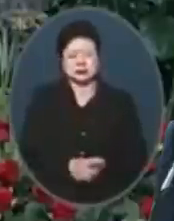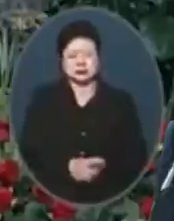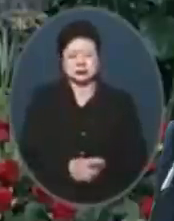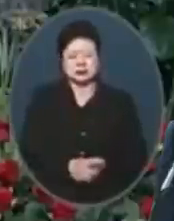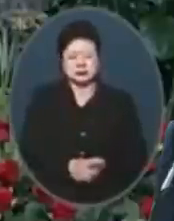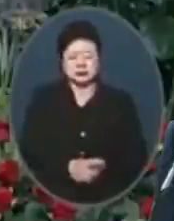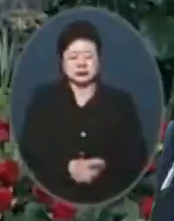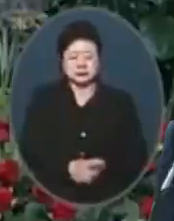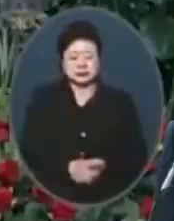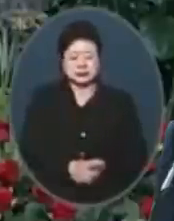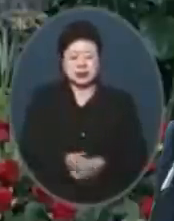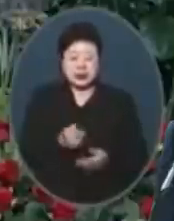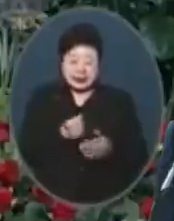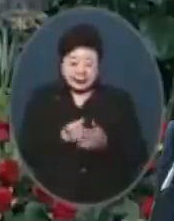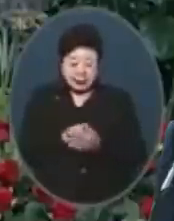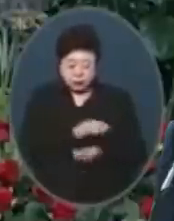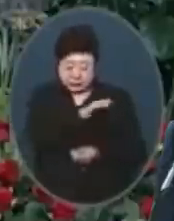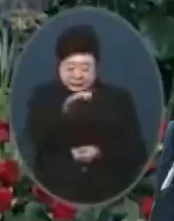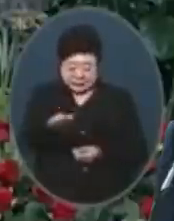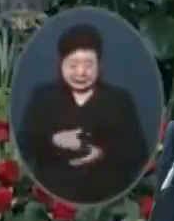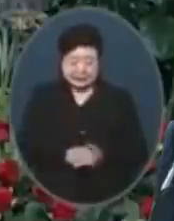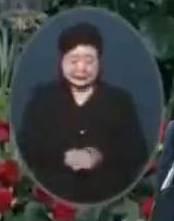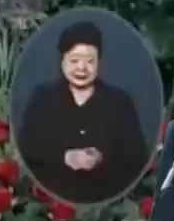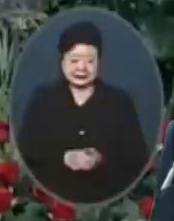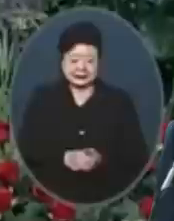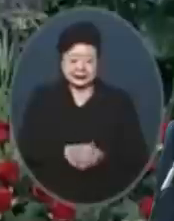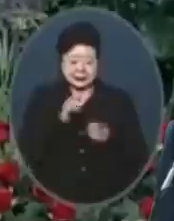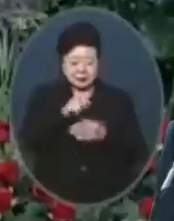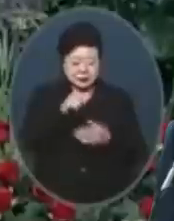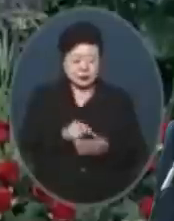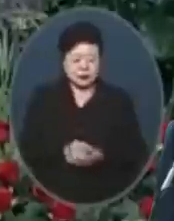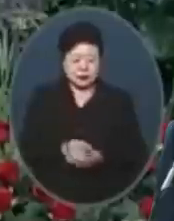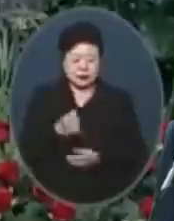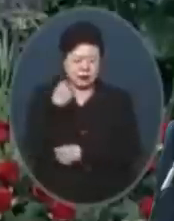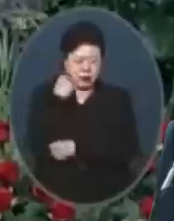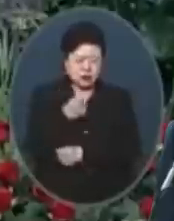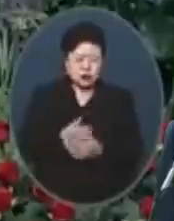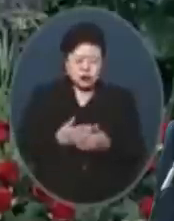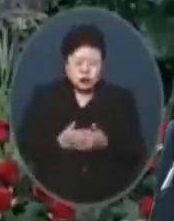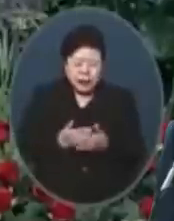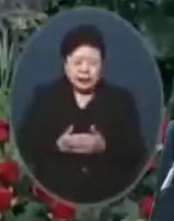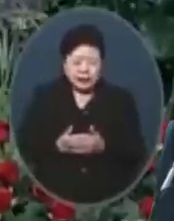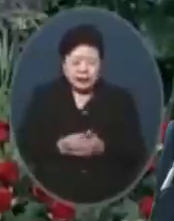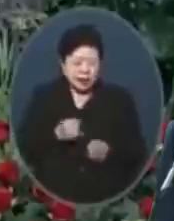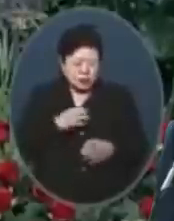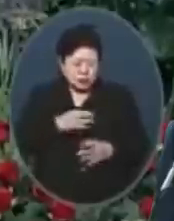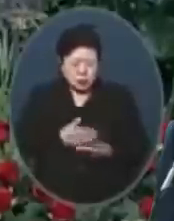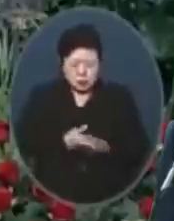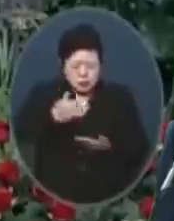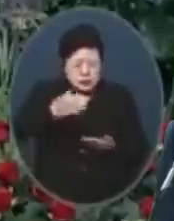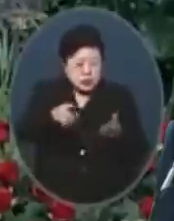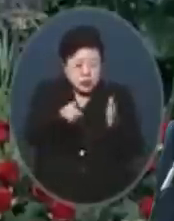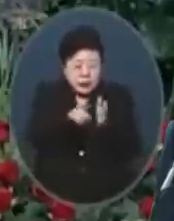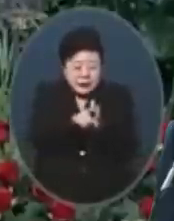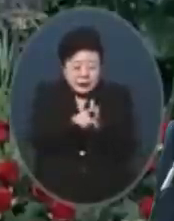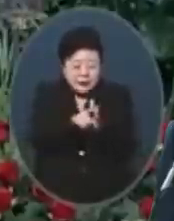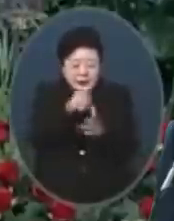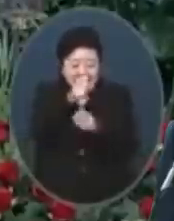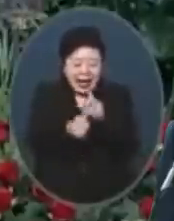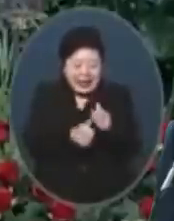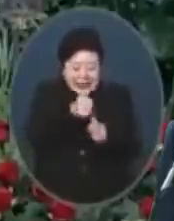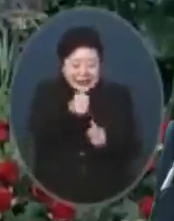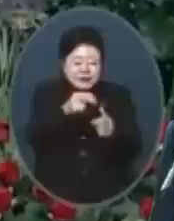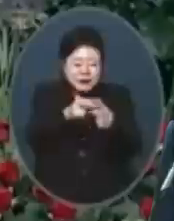있습니다. 그러므로 우리는 우리 삶의 원초적인 불안과 두려움을 없애기 위해서